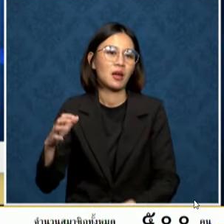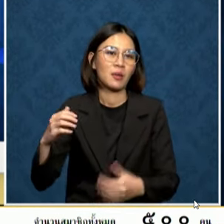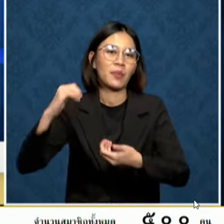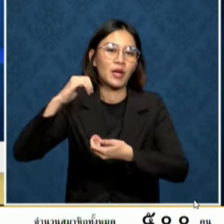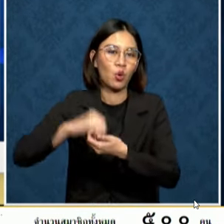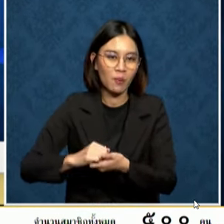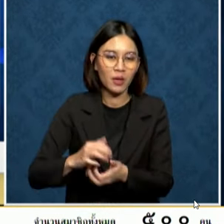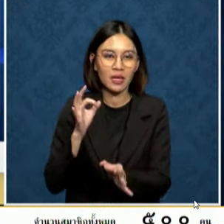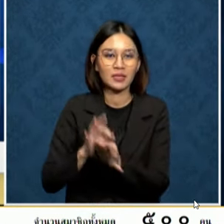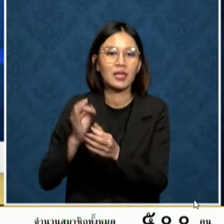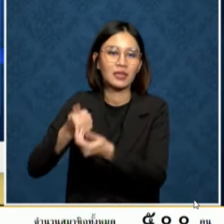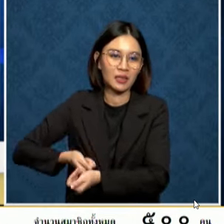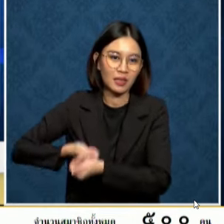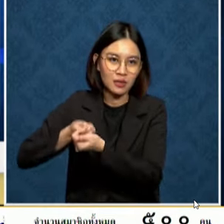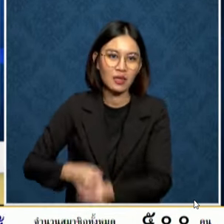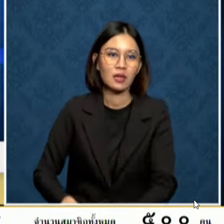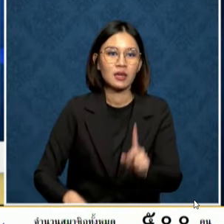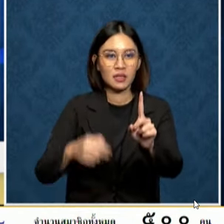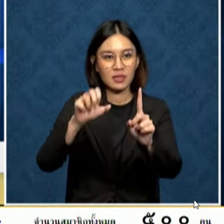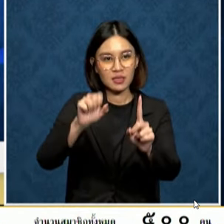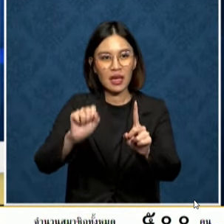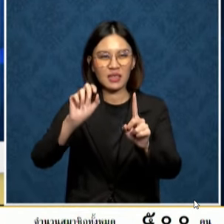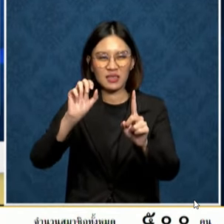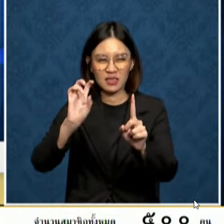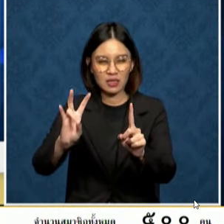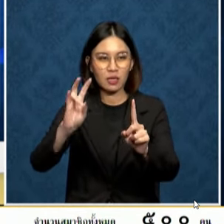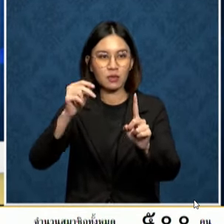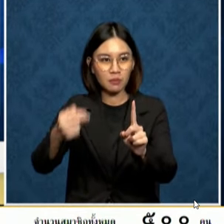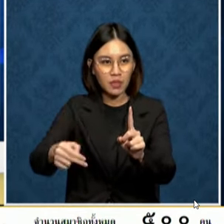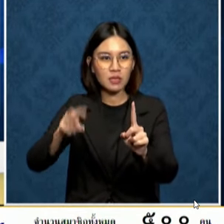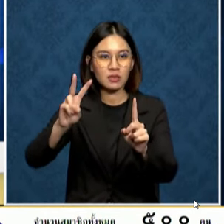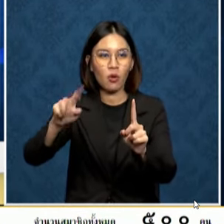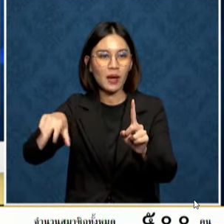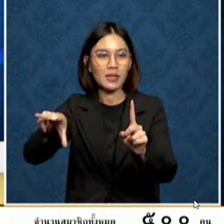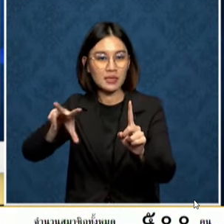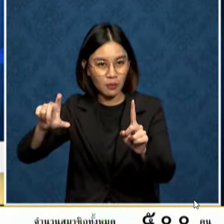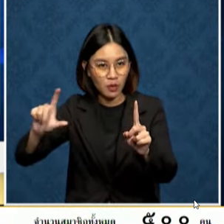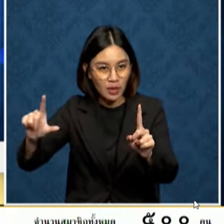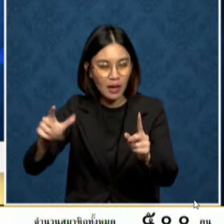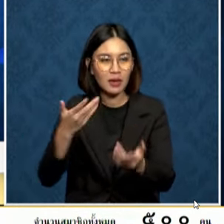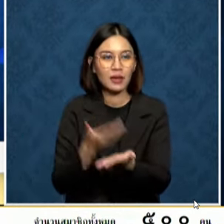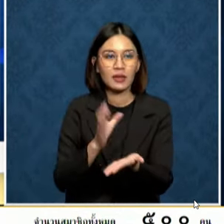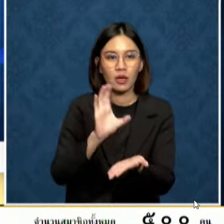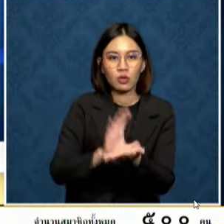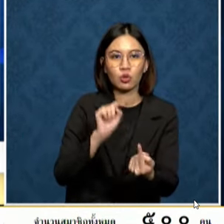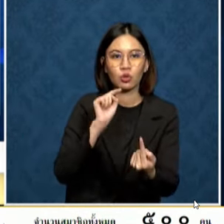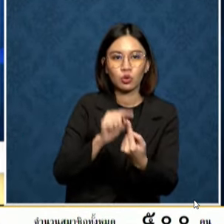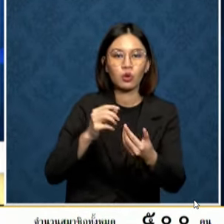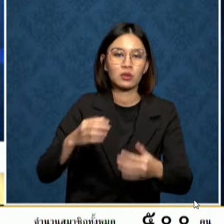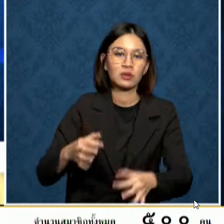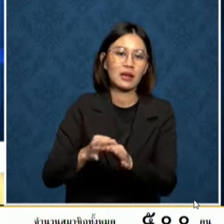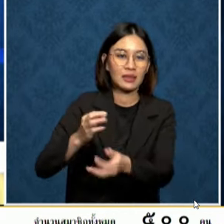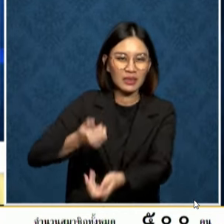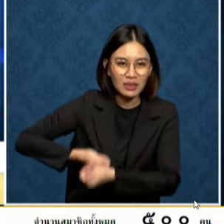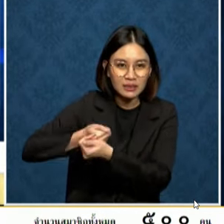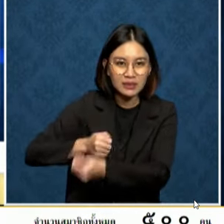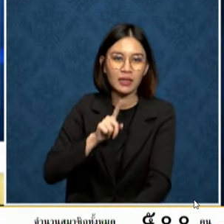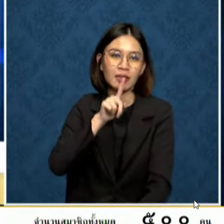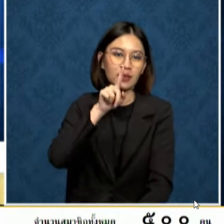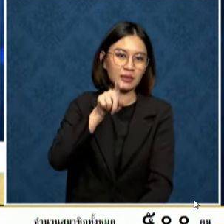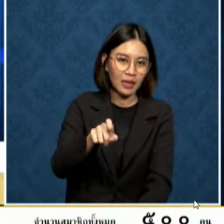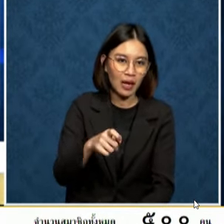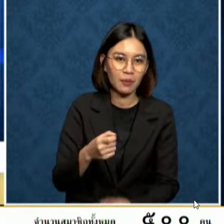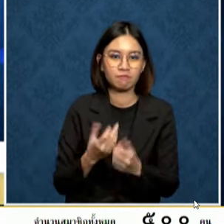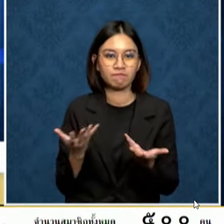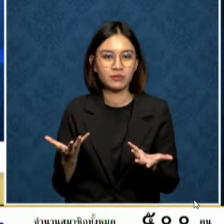เนี่ยฮะ เตรียมเงิน 1,72,300 ล้าน และนี่เป็ทุนจากทอกสอนะคำถามก็คือ